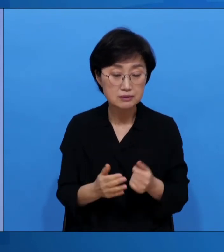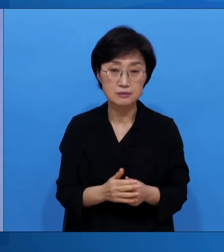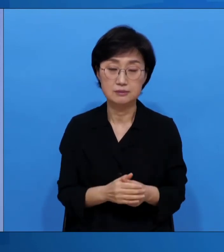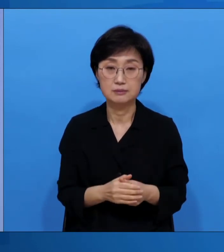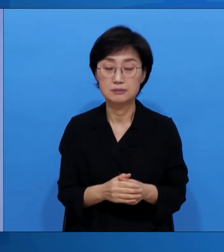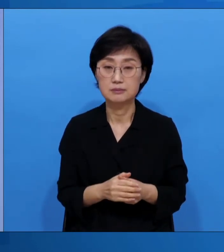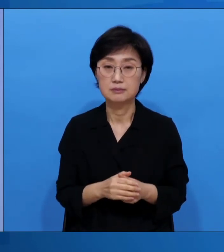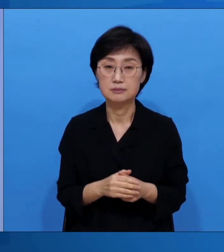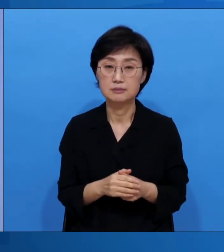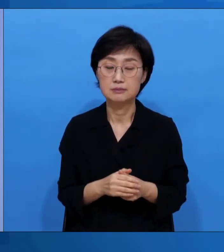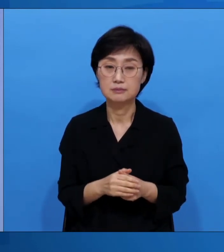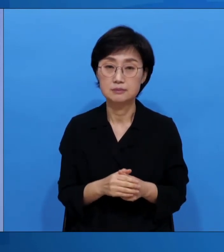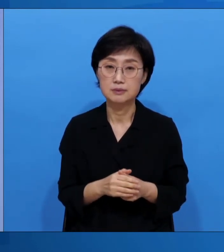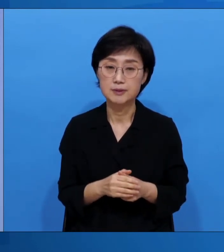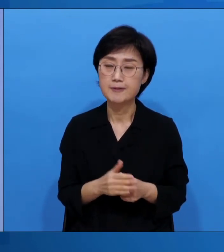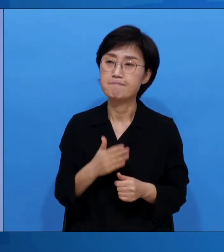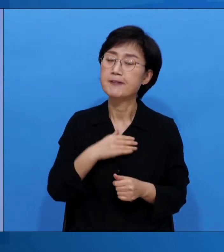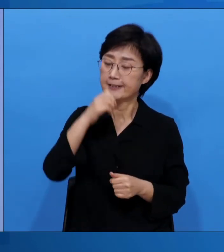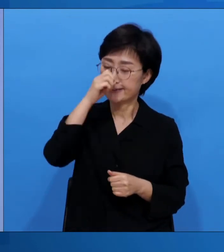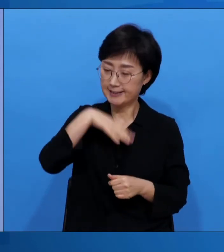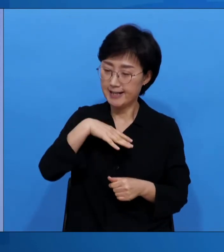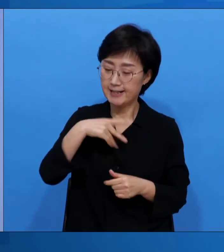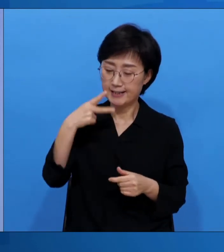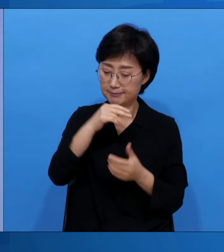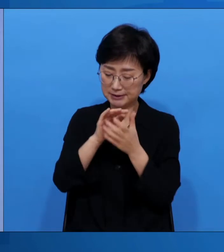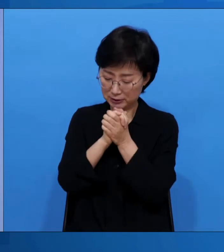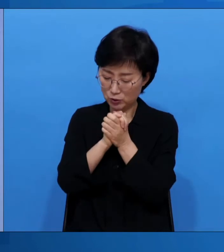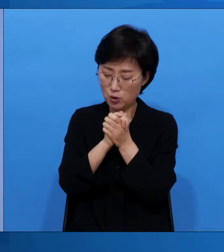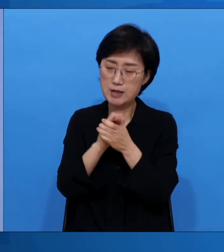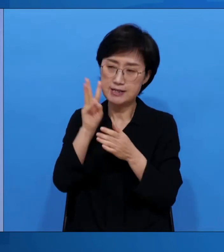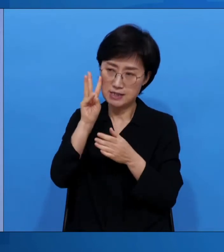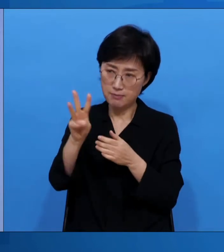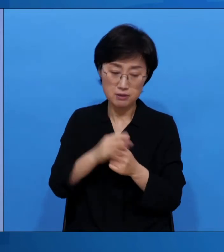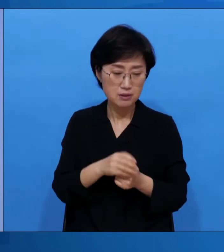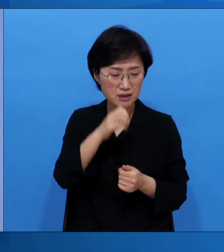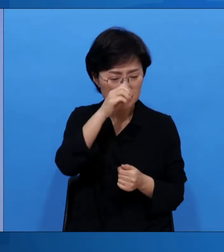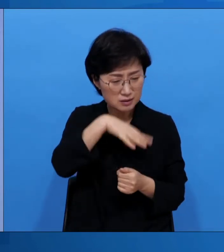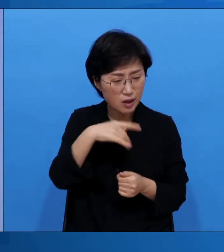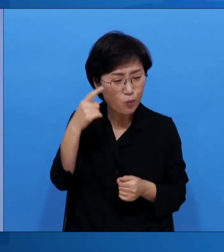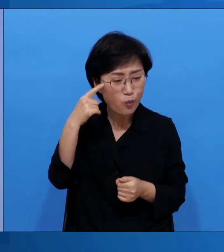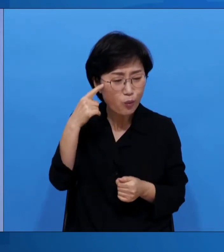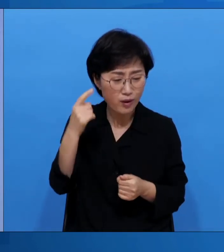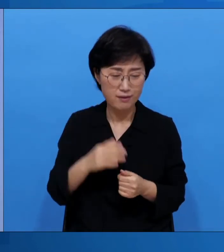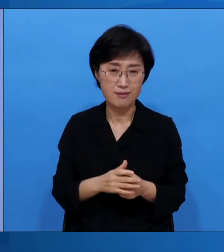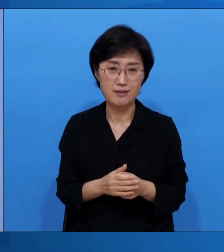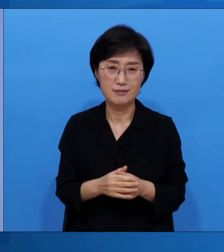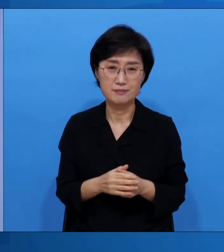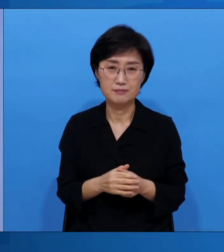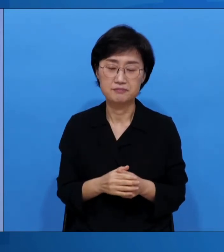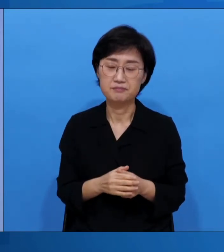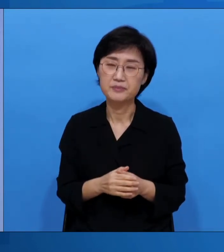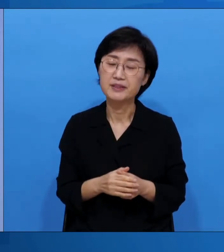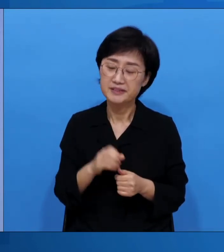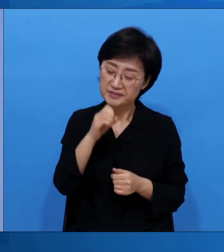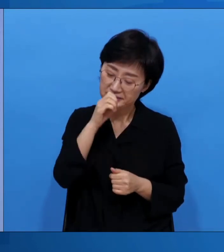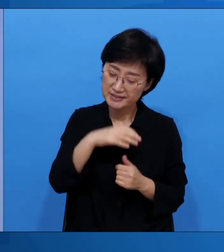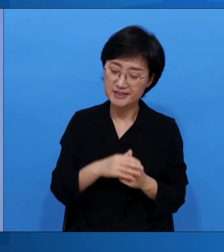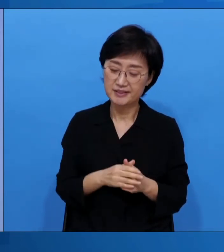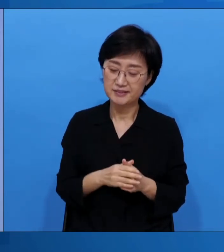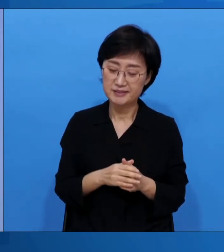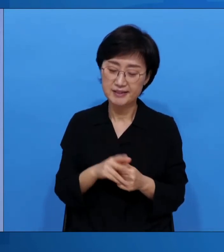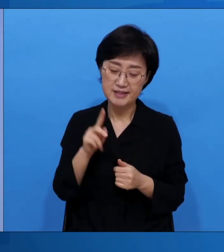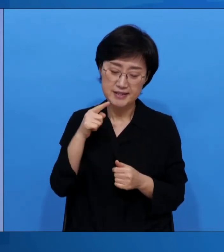people give fasting when there's a special reason 그냥 to. 했다는 거예요. And she said, "Oh, I just did it because I 그냥 wanted 왜요? to." 라고 물었어요. And so I said, "Why?" 그냥 3일